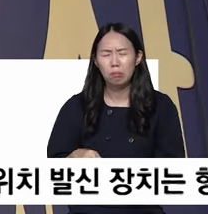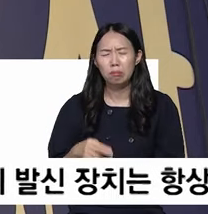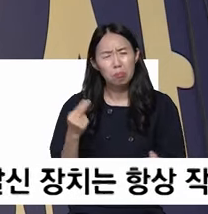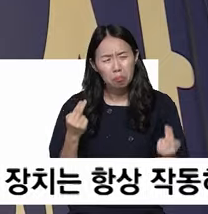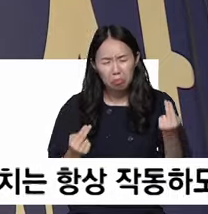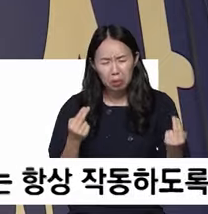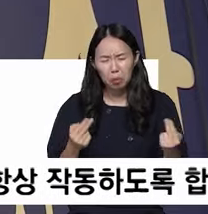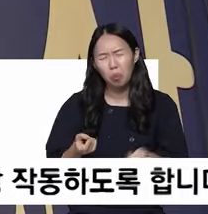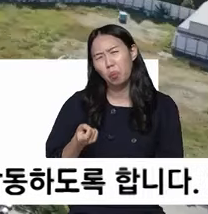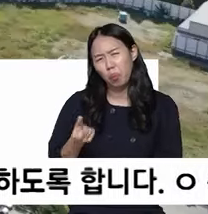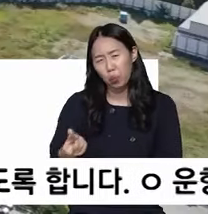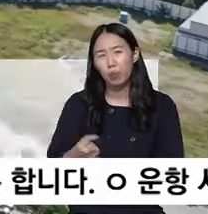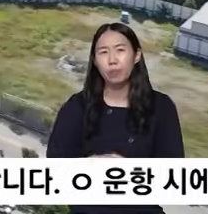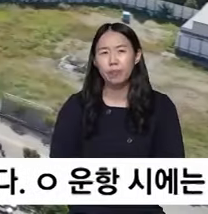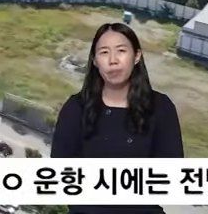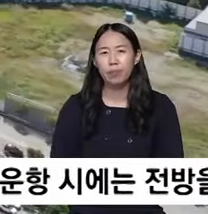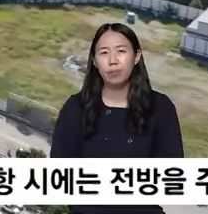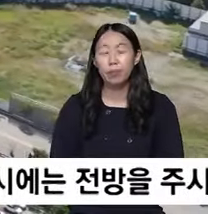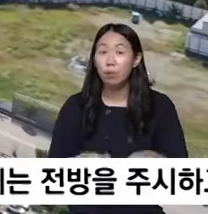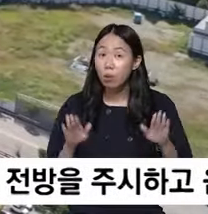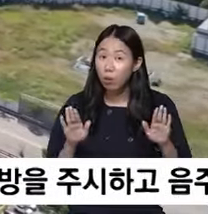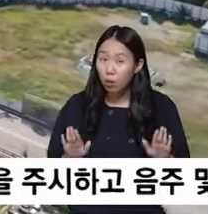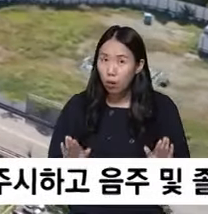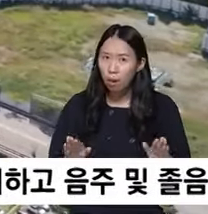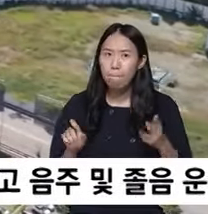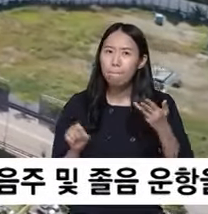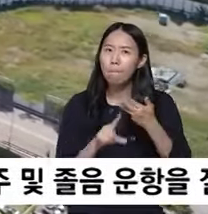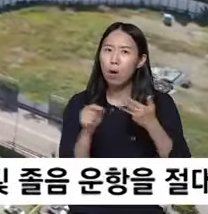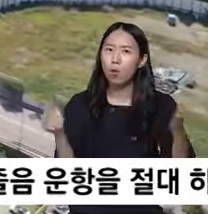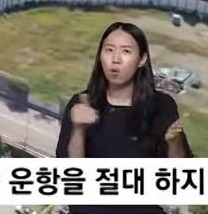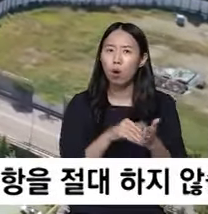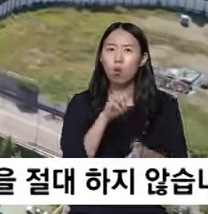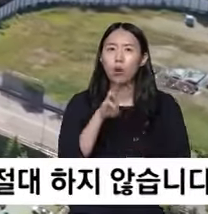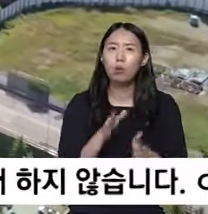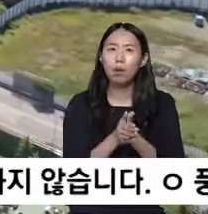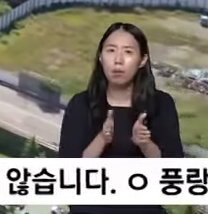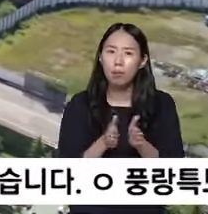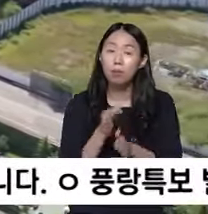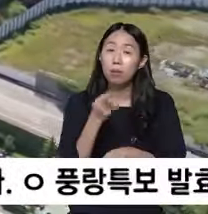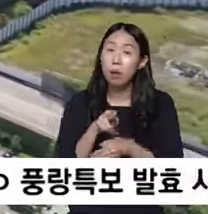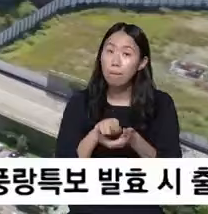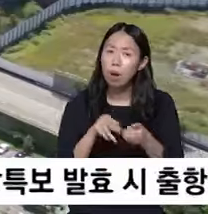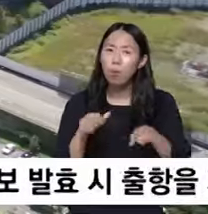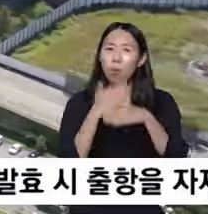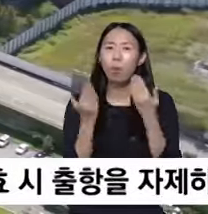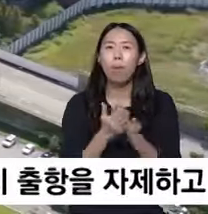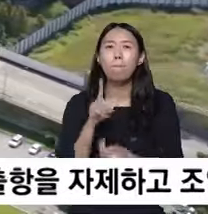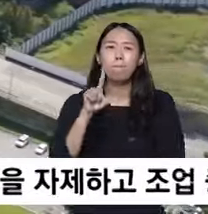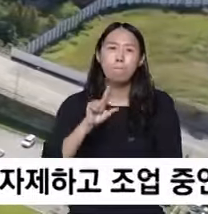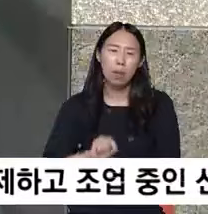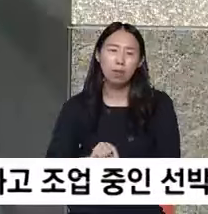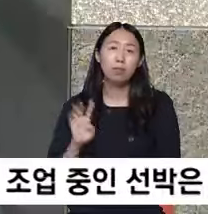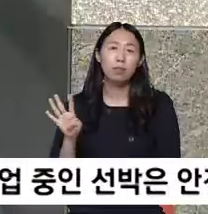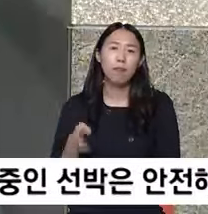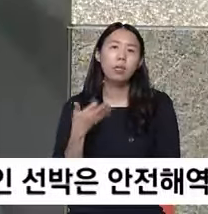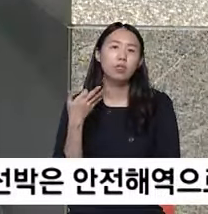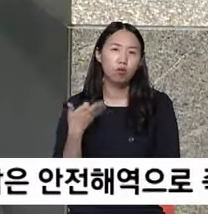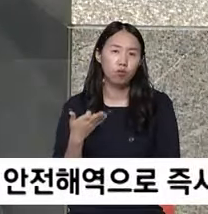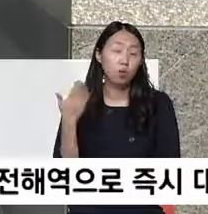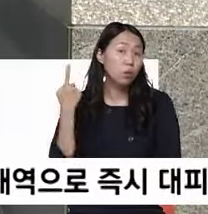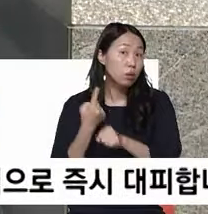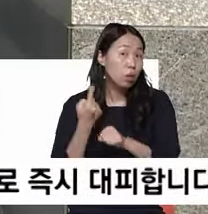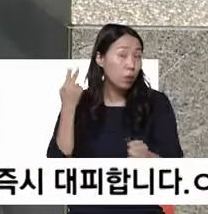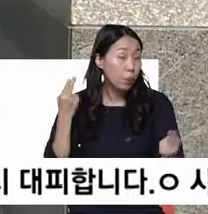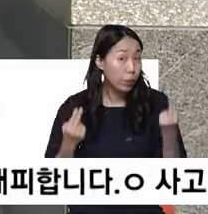호황기로는 비교할 수 없고요. 올 들어 지난 8월까지 광주 아파트 거래량은 모두 1,419건으로 지난해